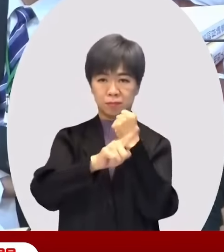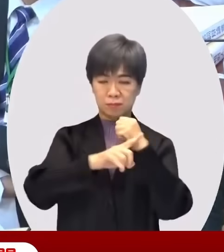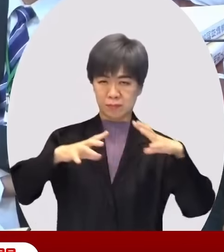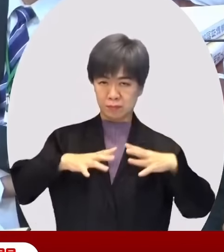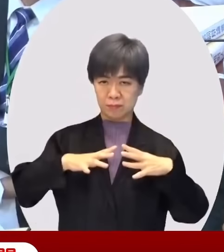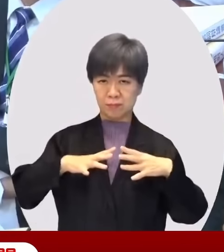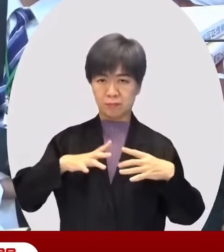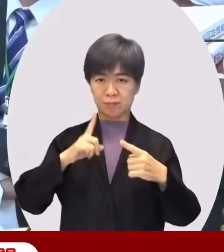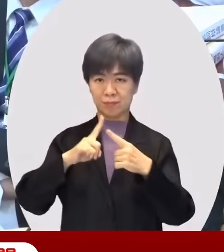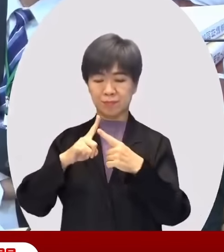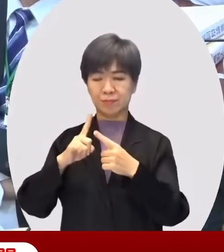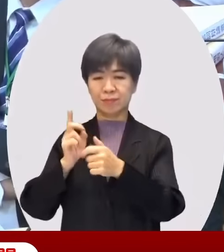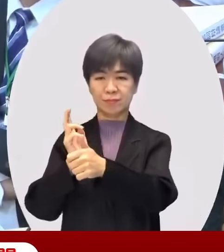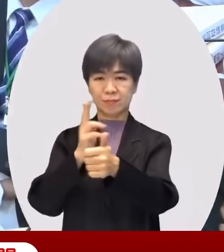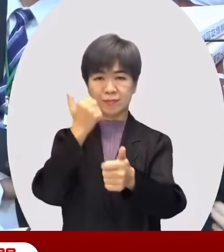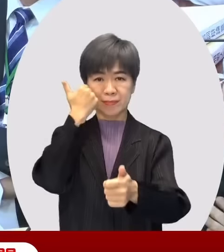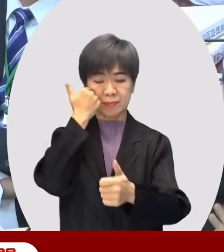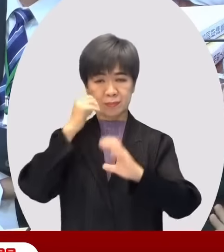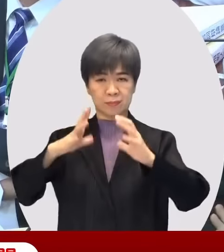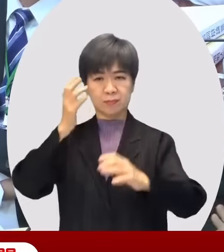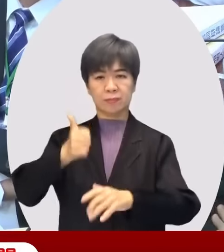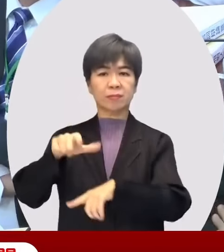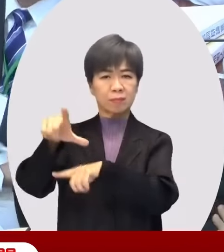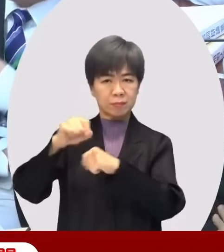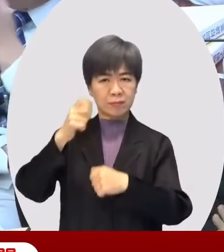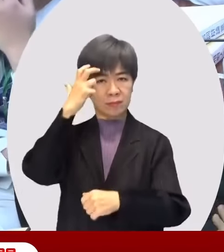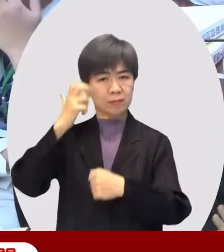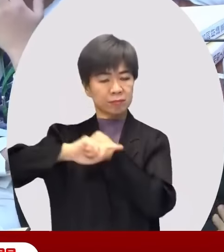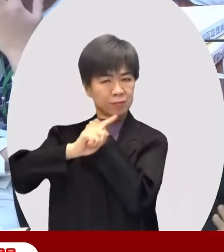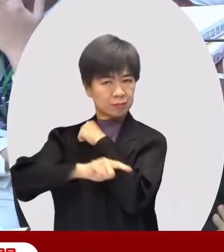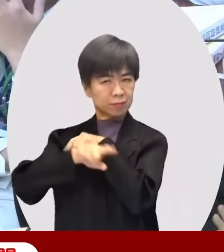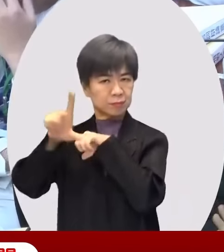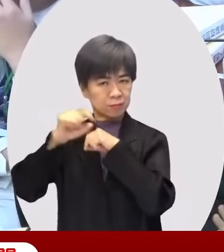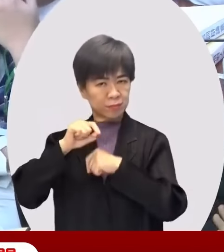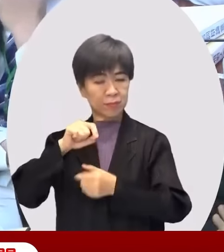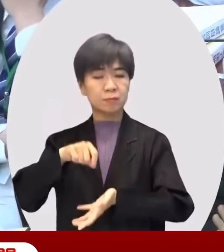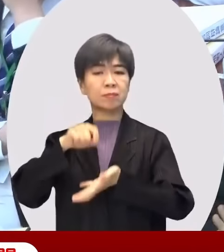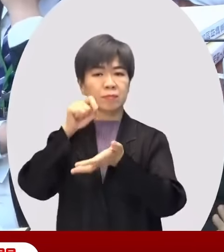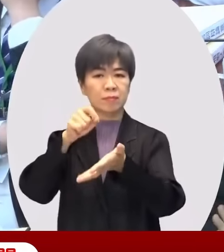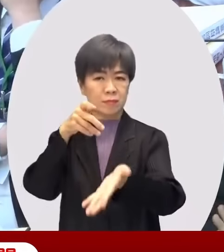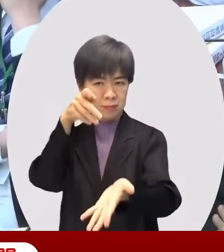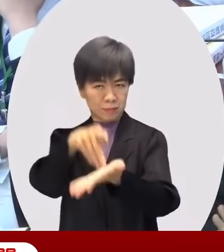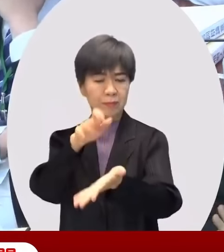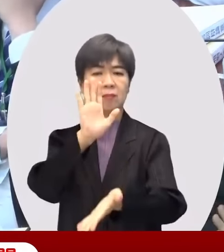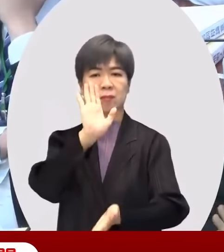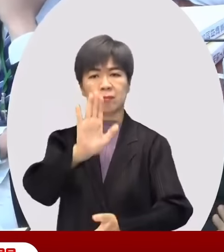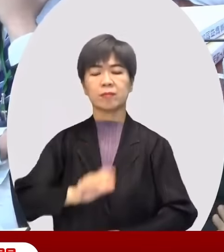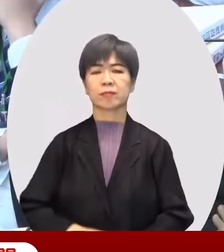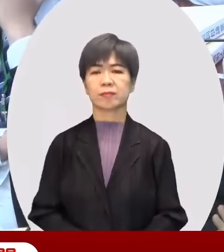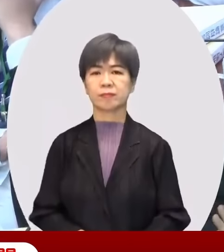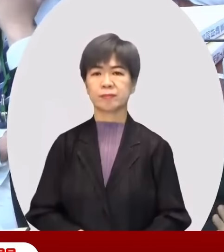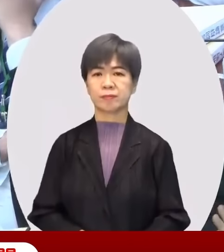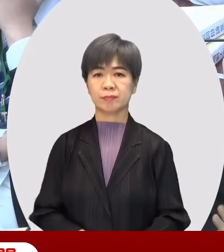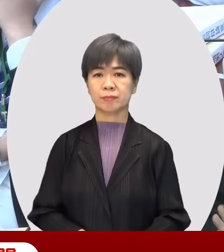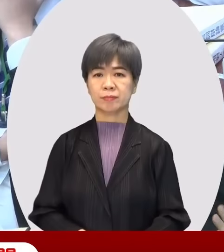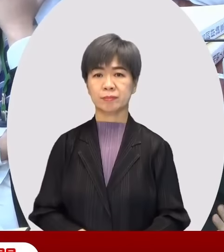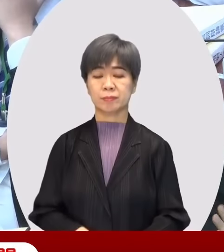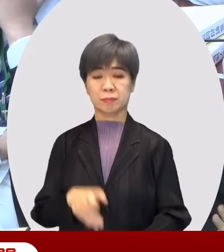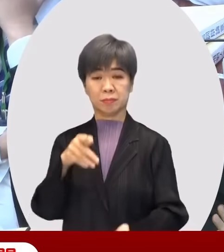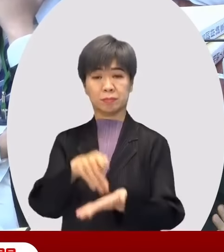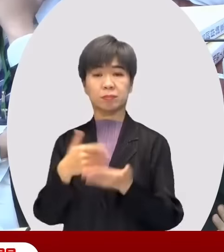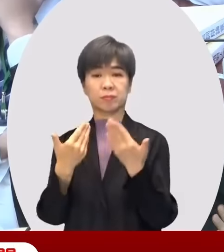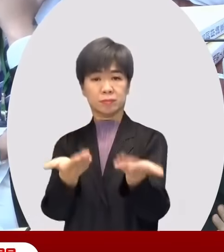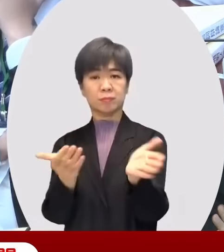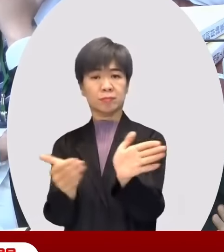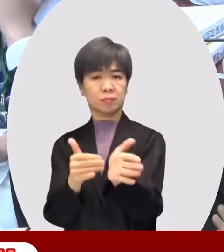人事案呢、那事实上总统是依照宪法的规定在行使提名权。那么他行使提